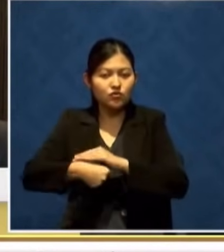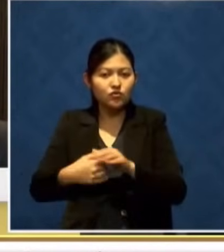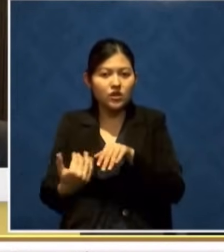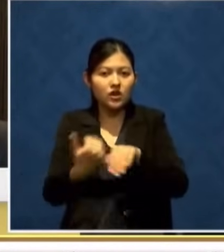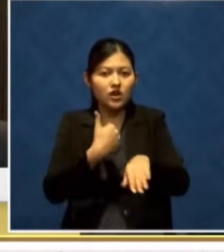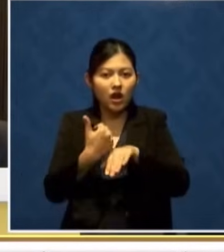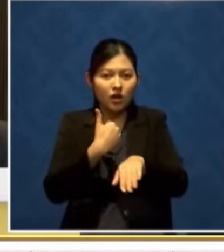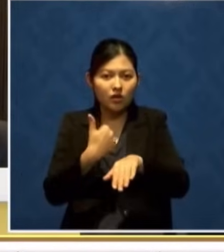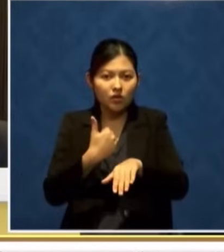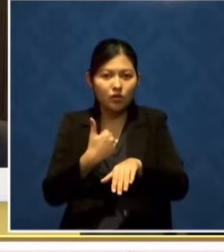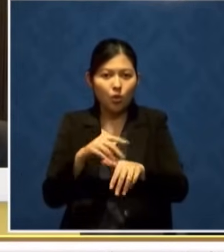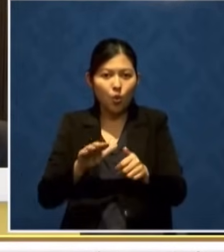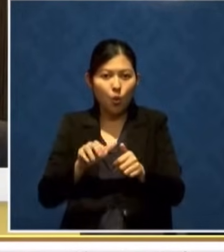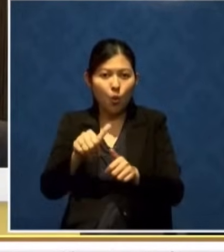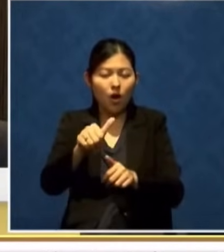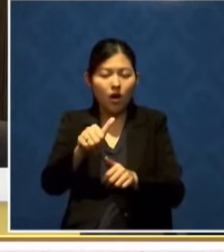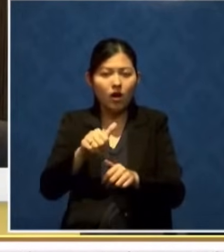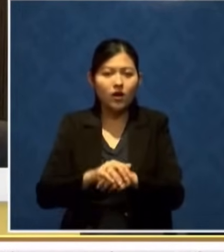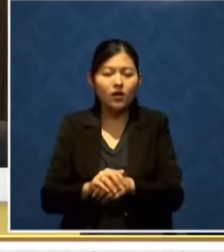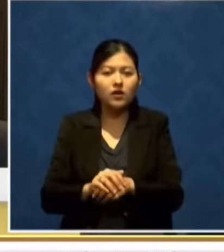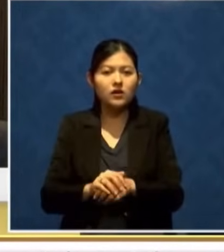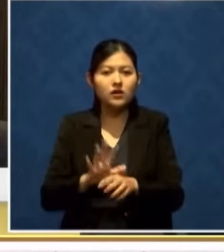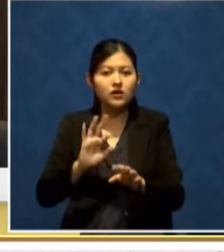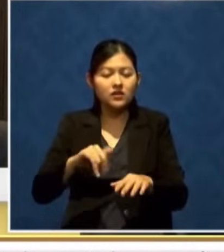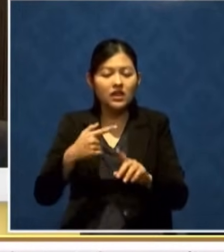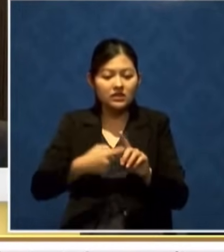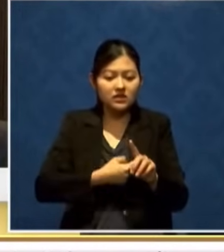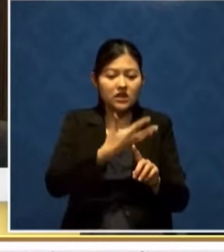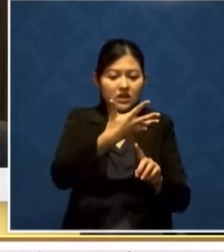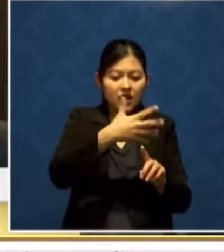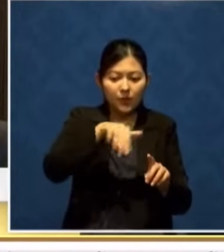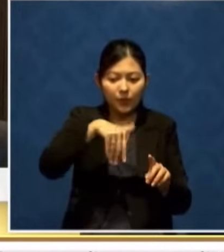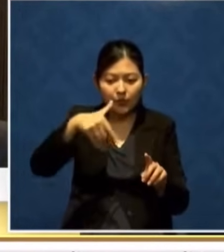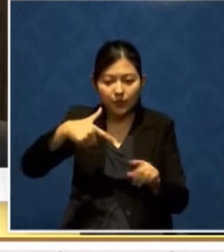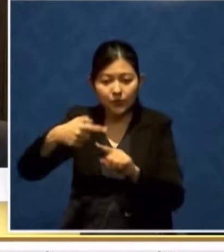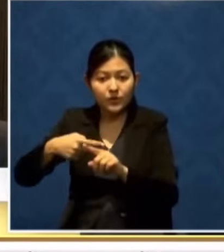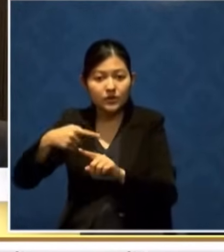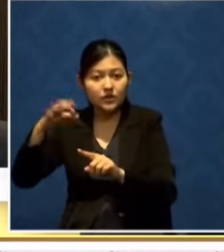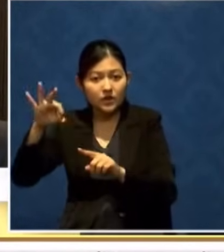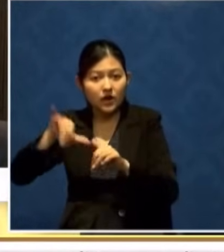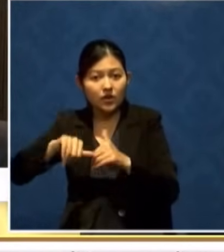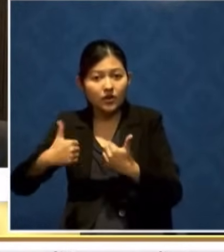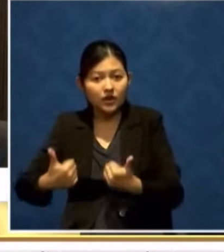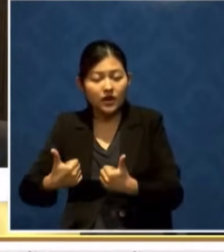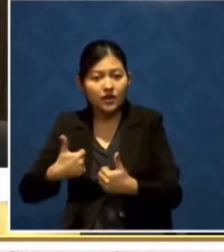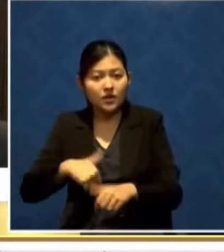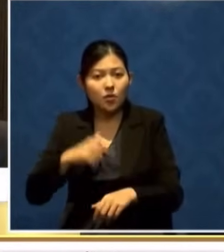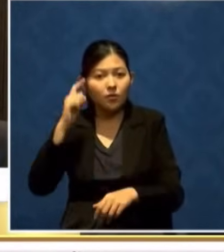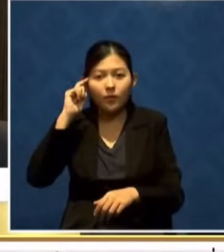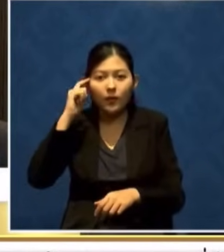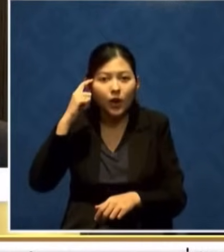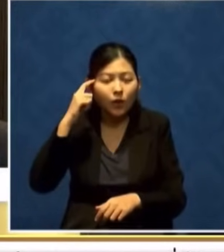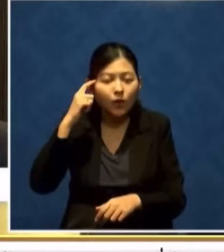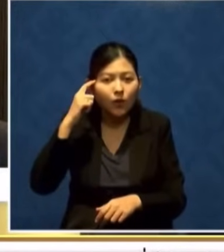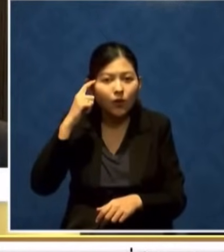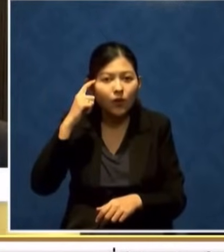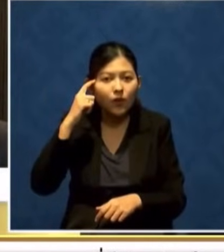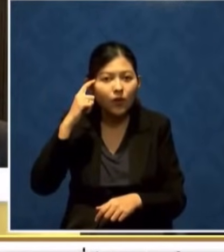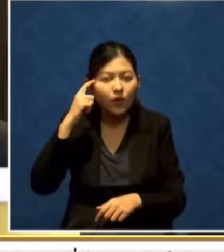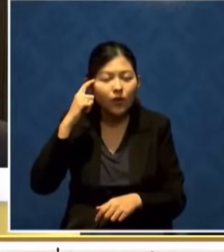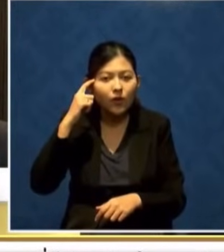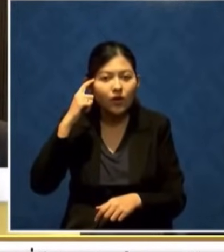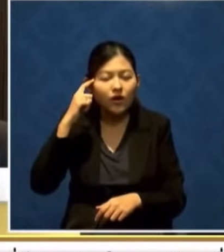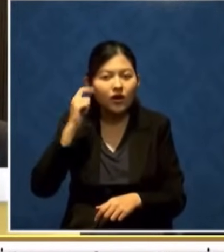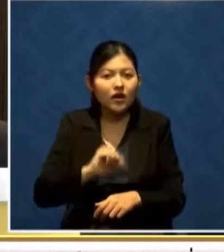ซึ่งจนถึงวันนี้จากพฤษภาคมจนถึงวันนี้ผมไม่อาจทราบได้จริงๆว่ามี